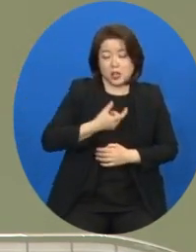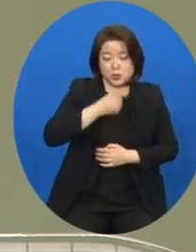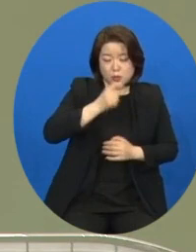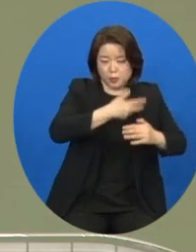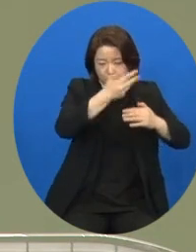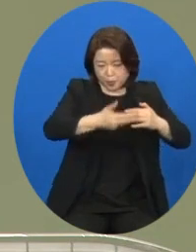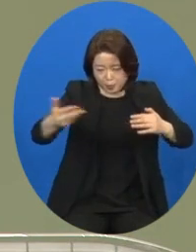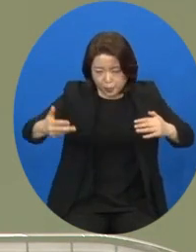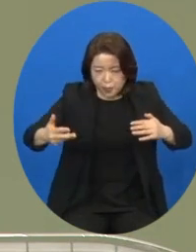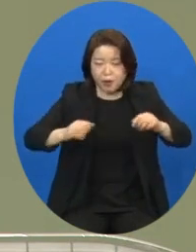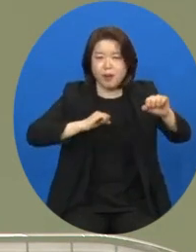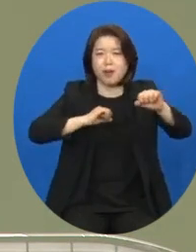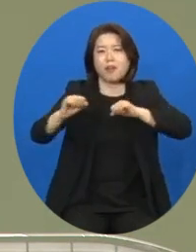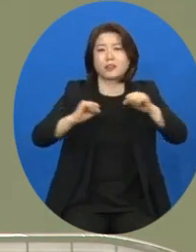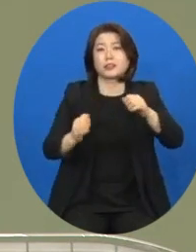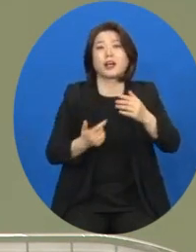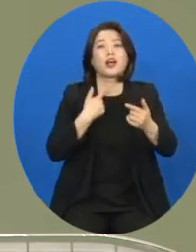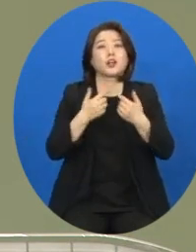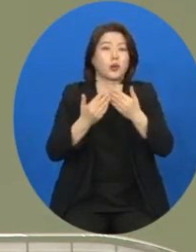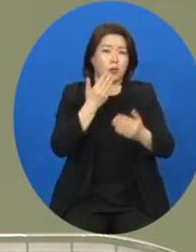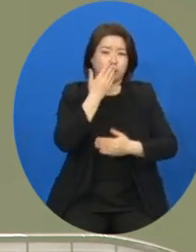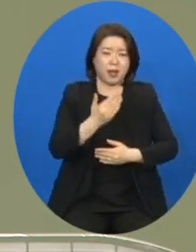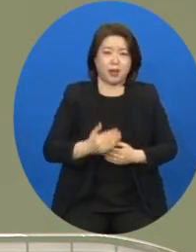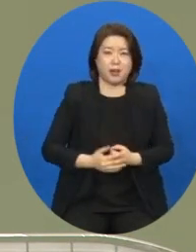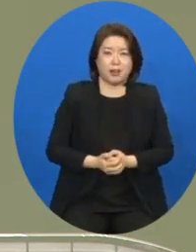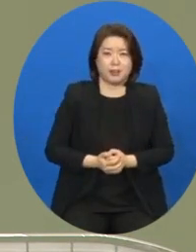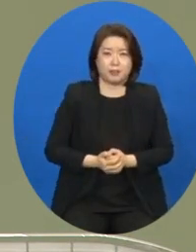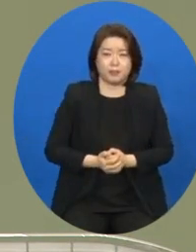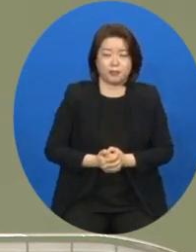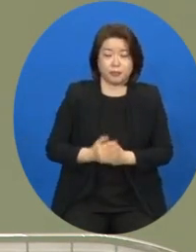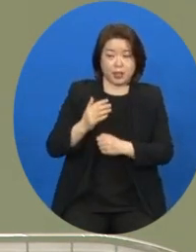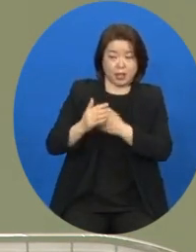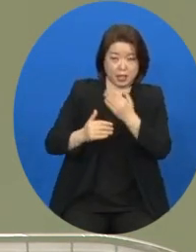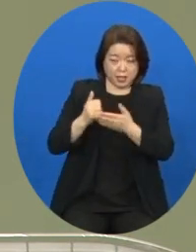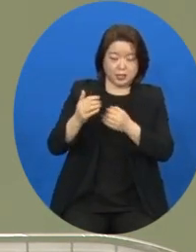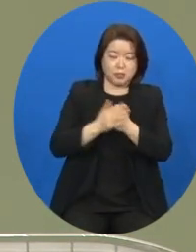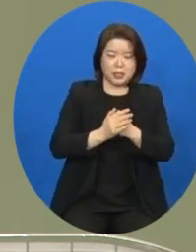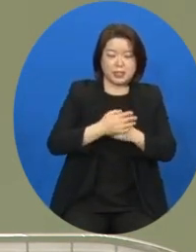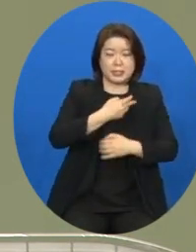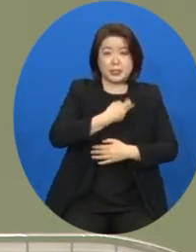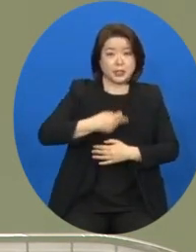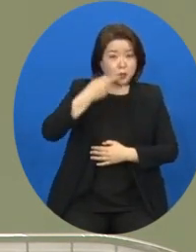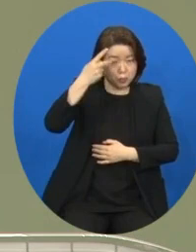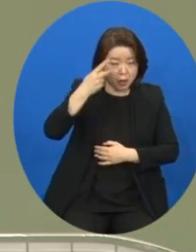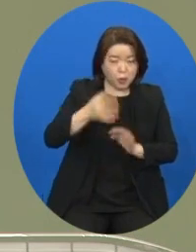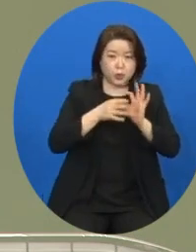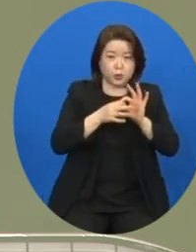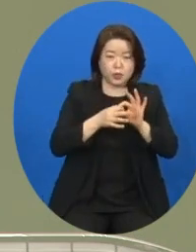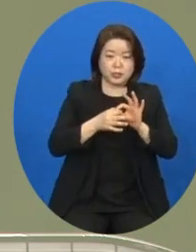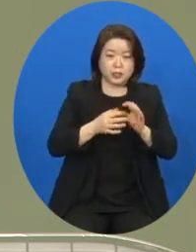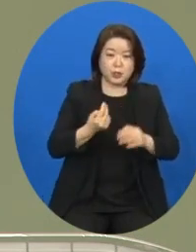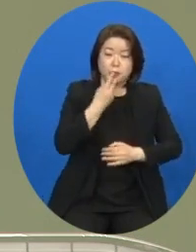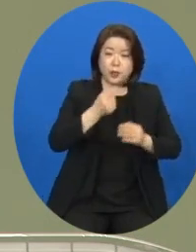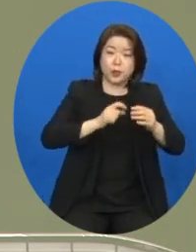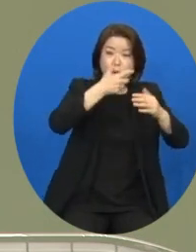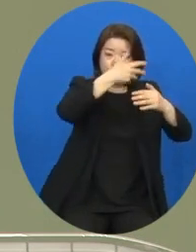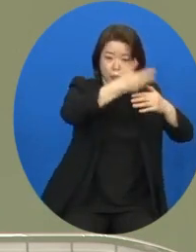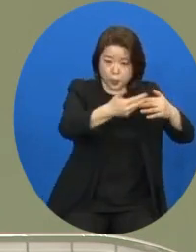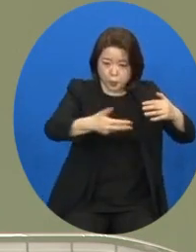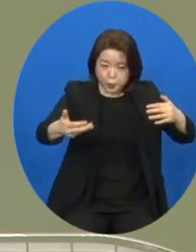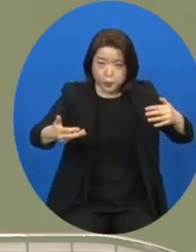거예요. 하나님께서 사도 바울을 통하여 생수의 강이 흐르는